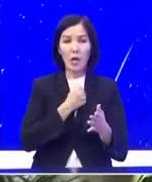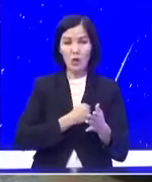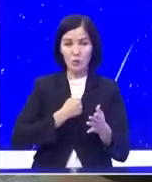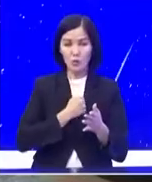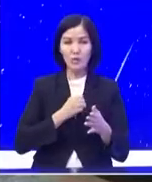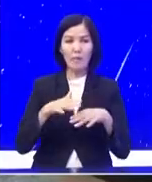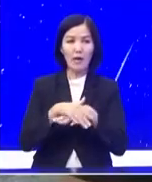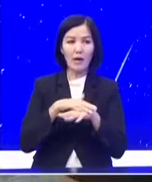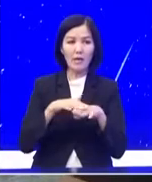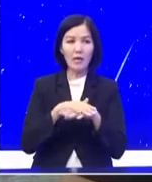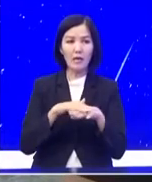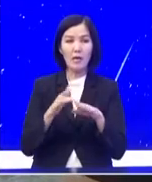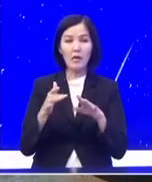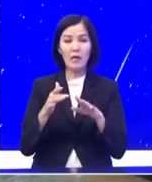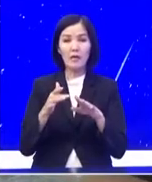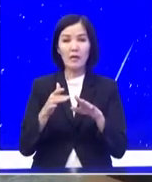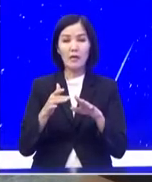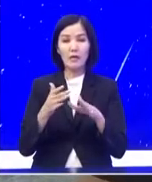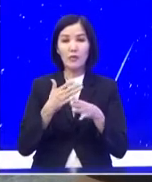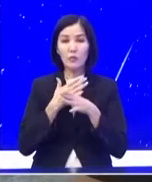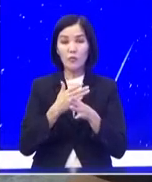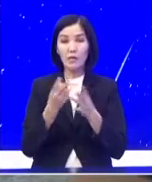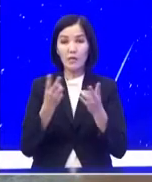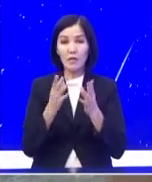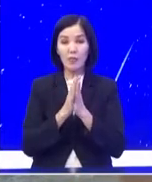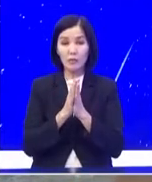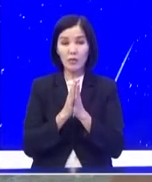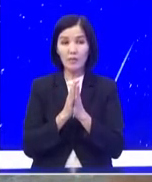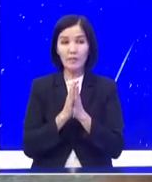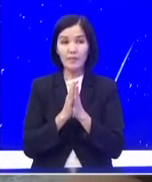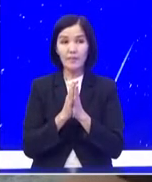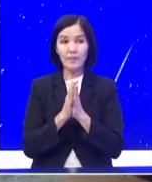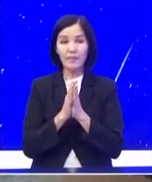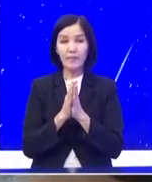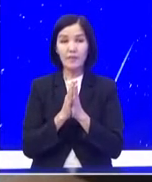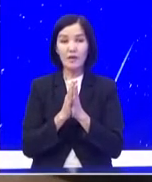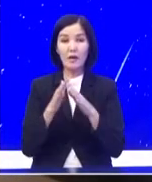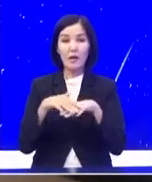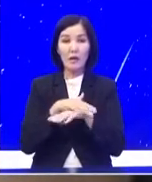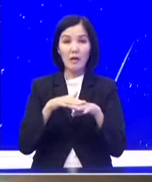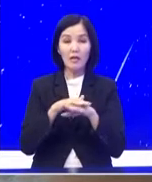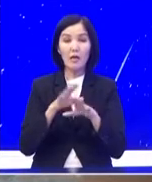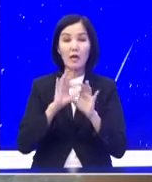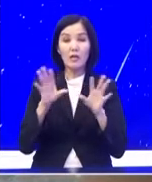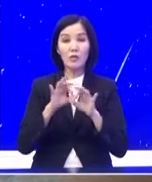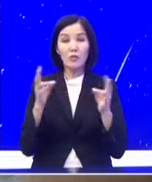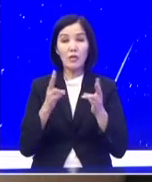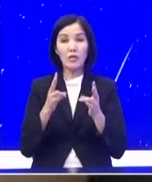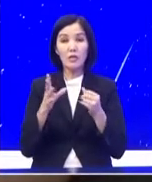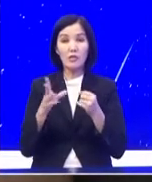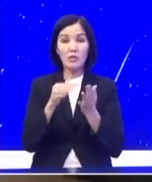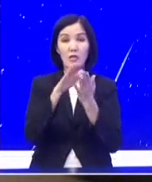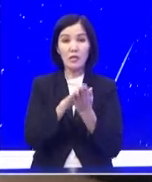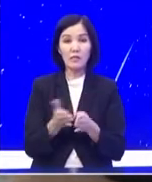халыққа көмекке, халықтың көмегіне жүгінген болдым. Айтты, елге қамыр қазатын адамдар керек